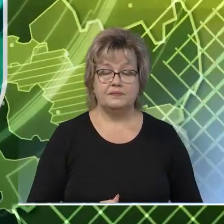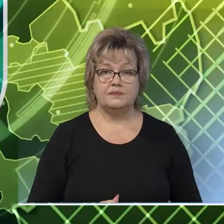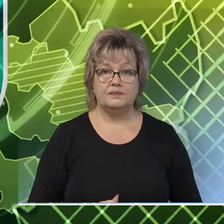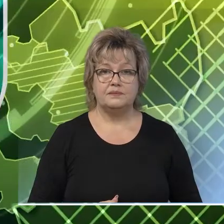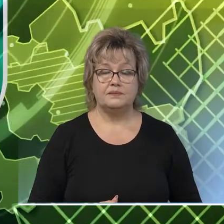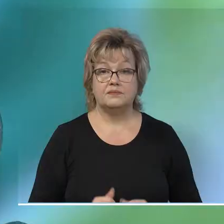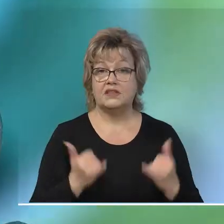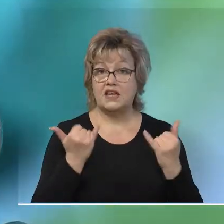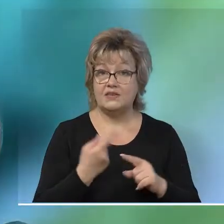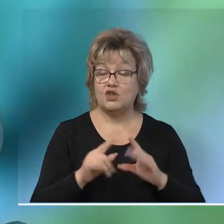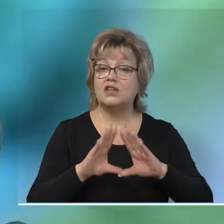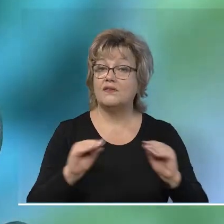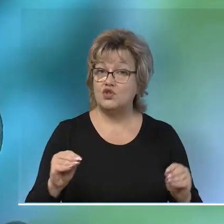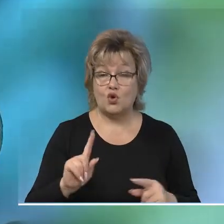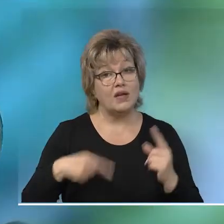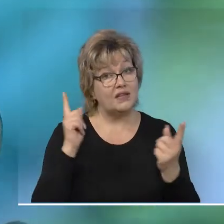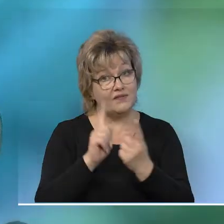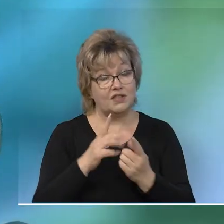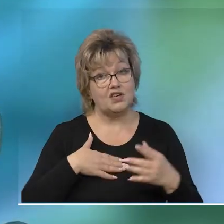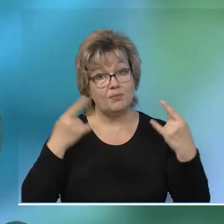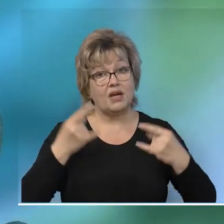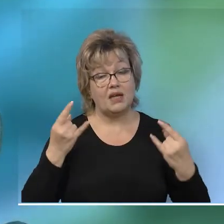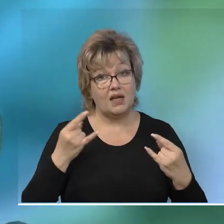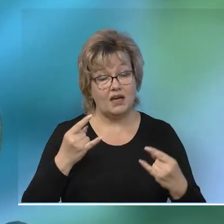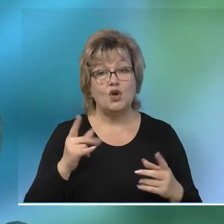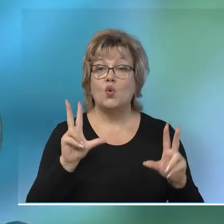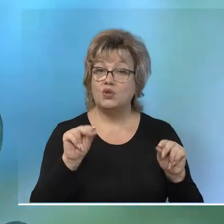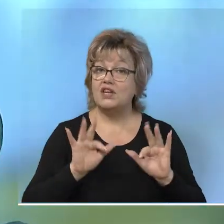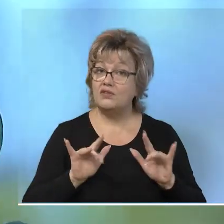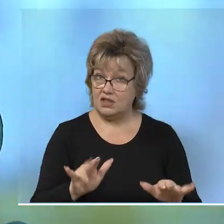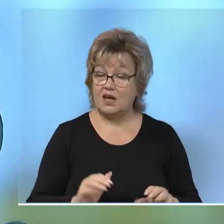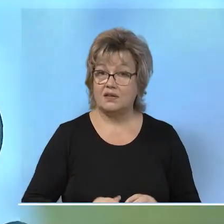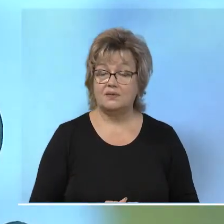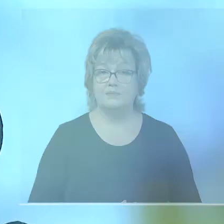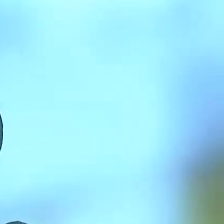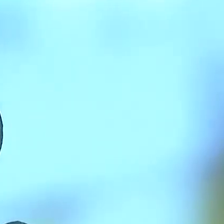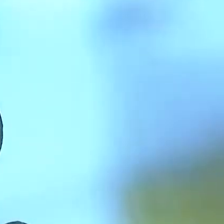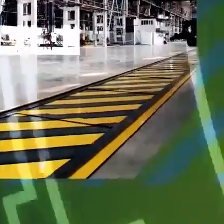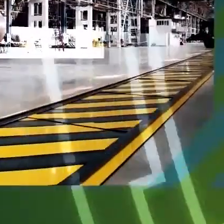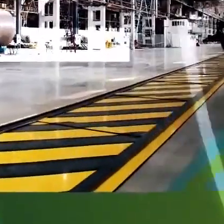На сегодня это все. До встречи на нашем канале и удачи в делах!